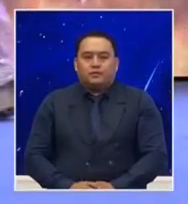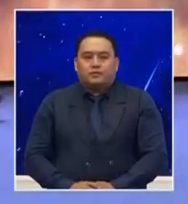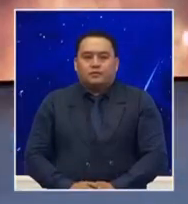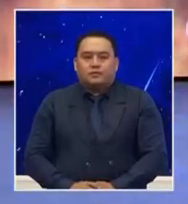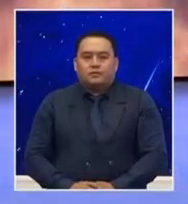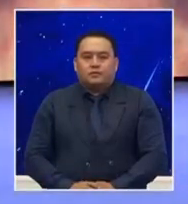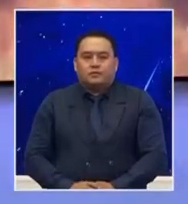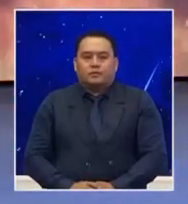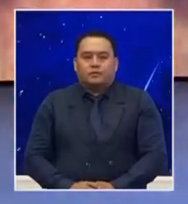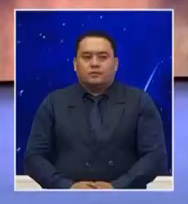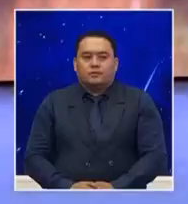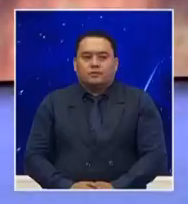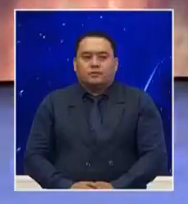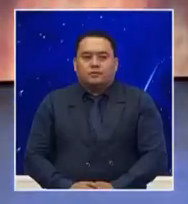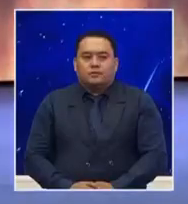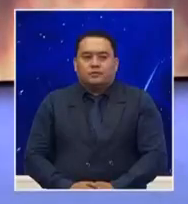Данияр.